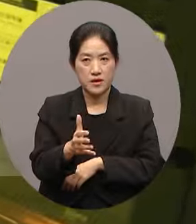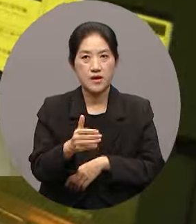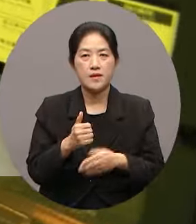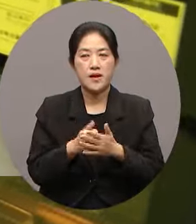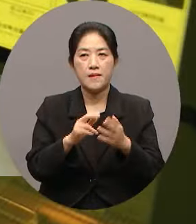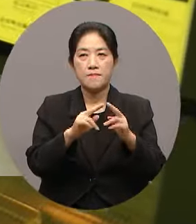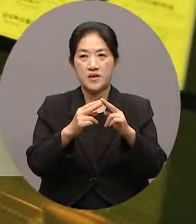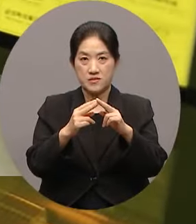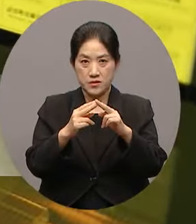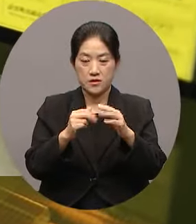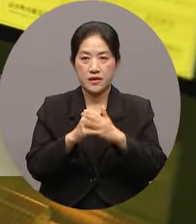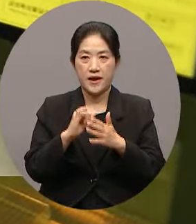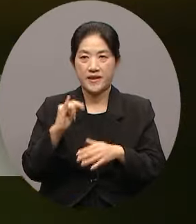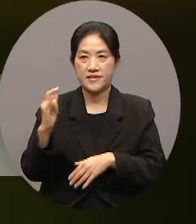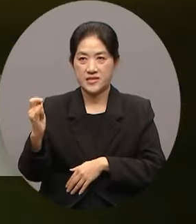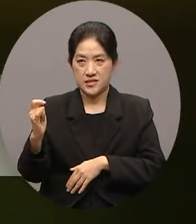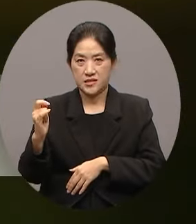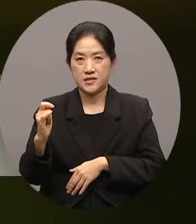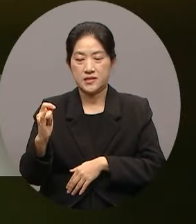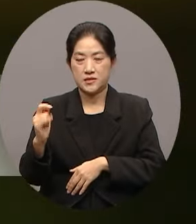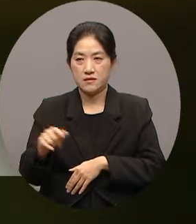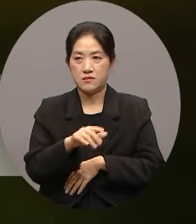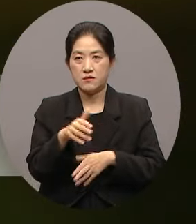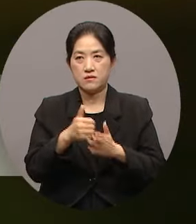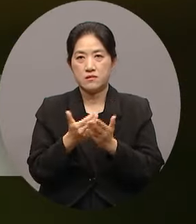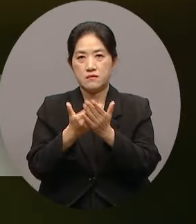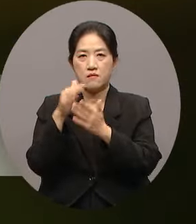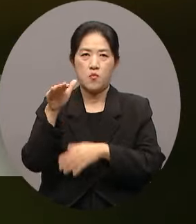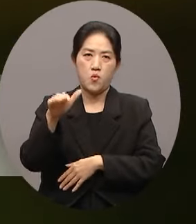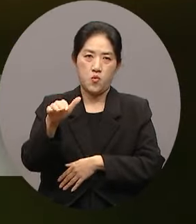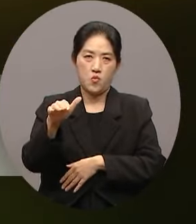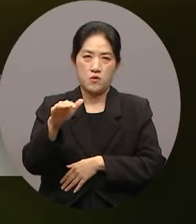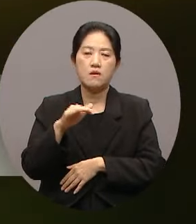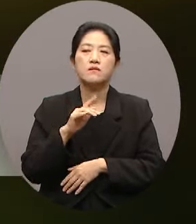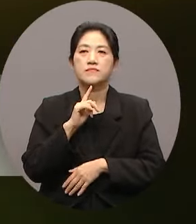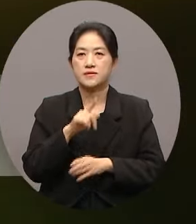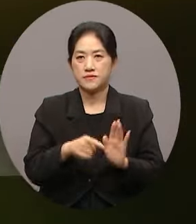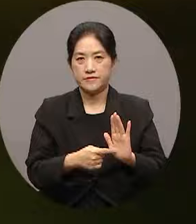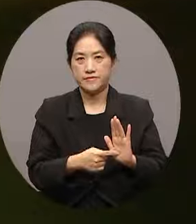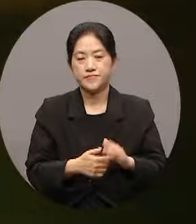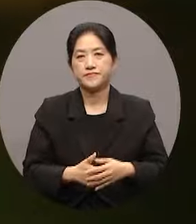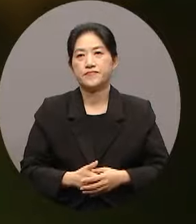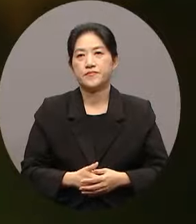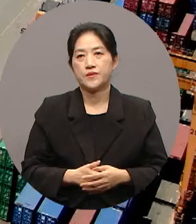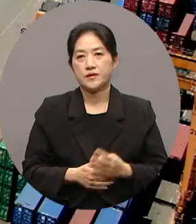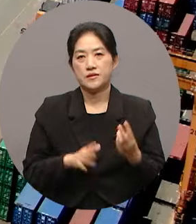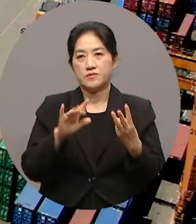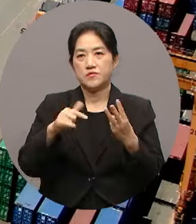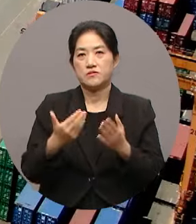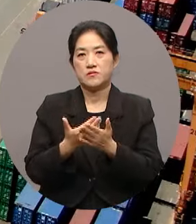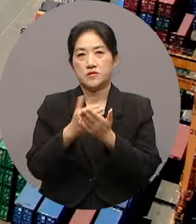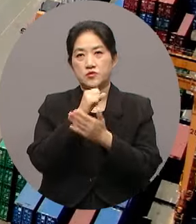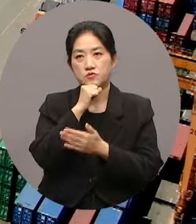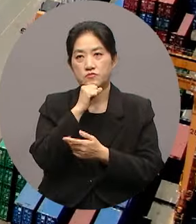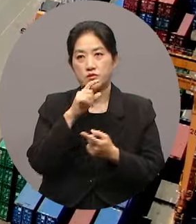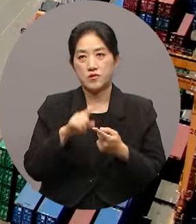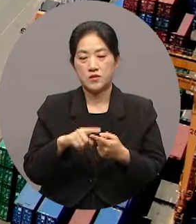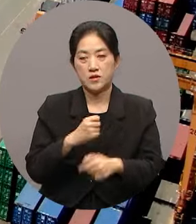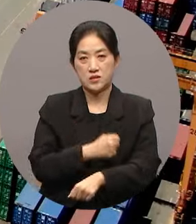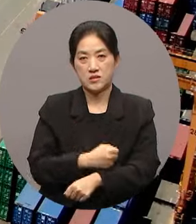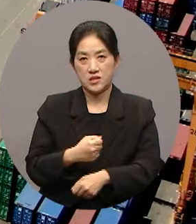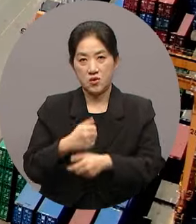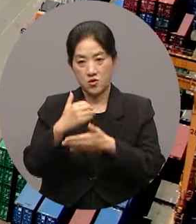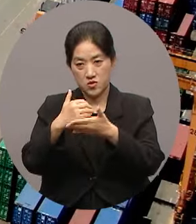꼽히는 반도체 등 IT 품목마저 성장세가 둔화됐다고 분석했습니다. 3분기 성장률에 대한 기여도를